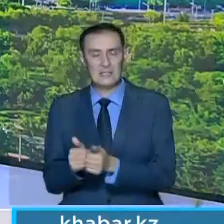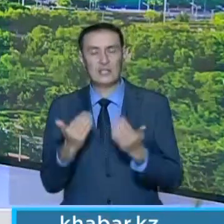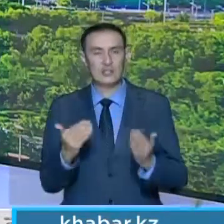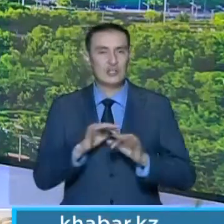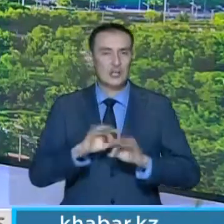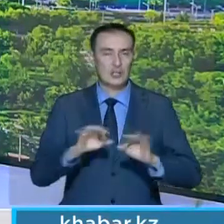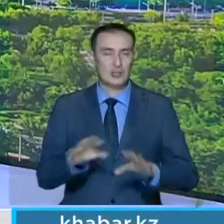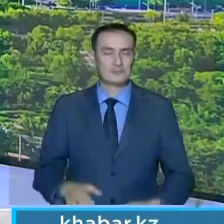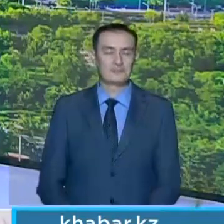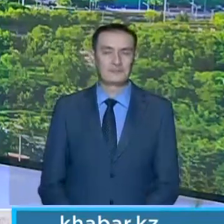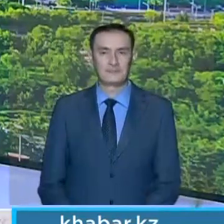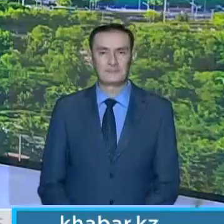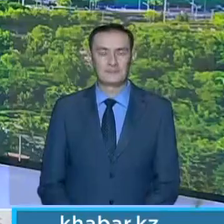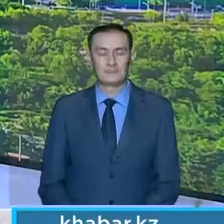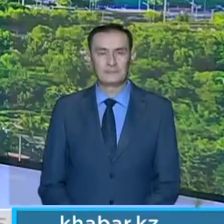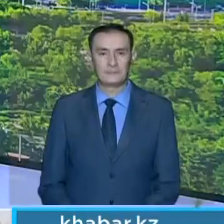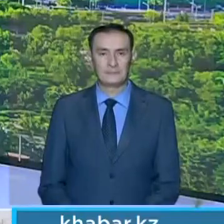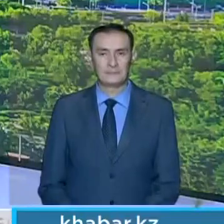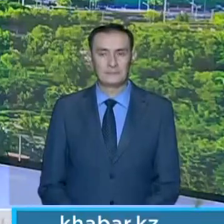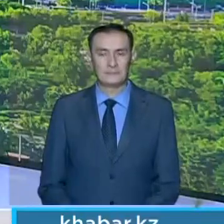моя коллега Динара Жанбатырова.